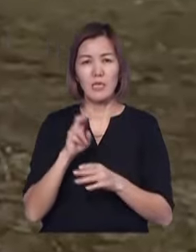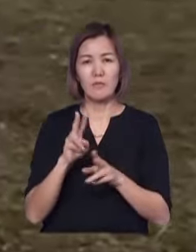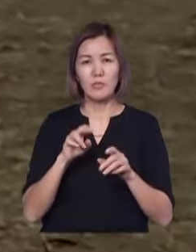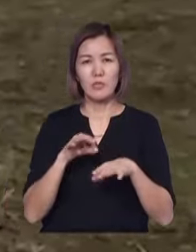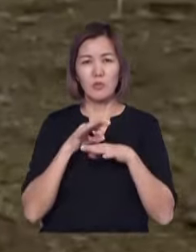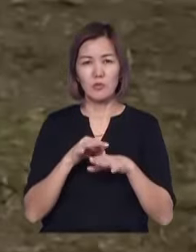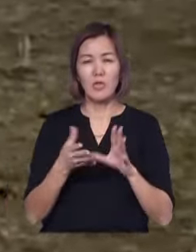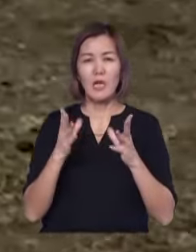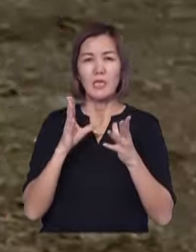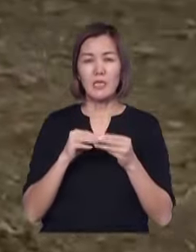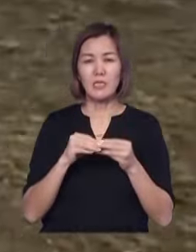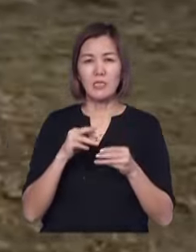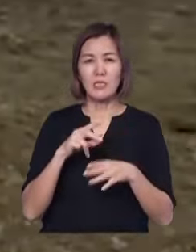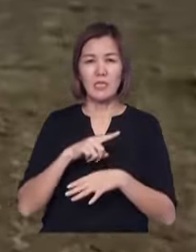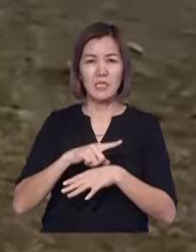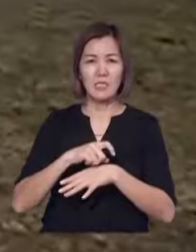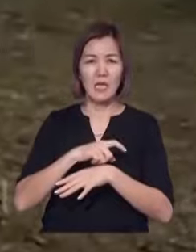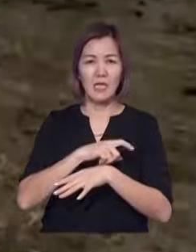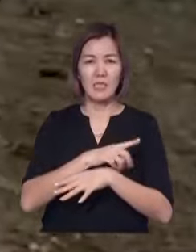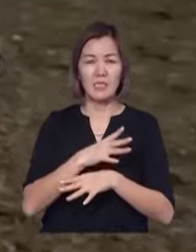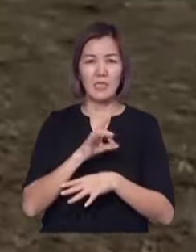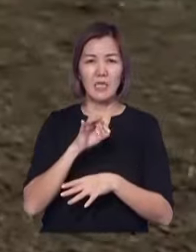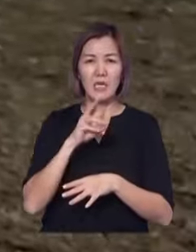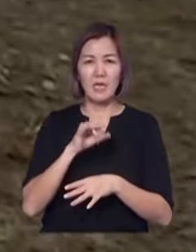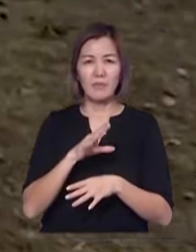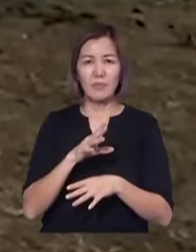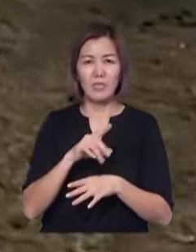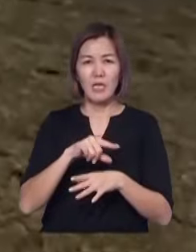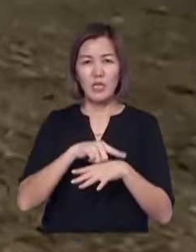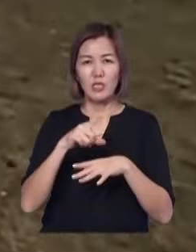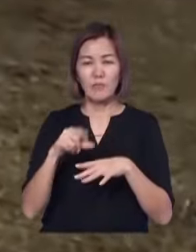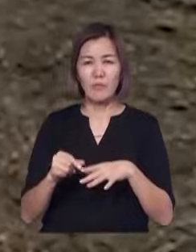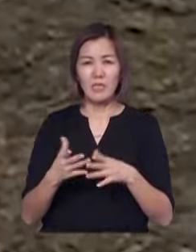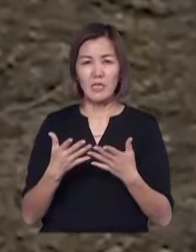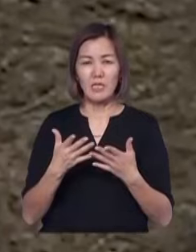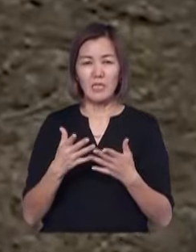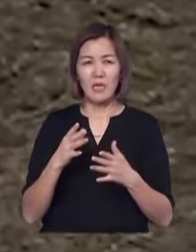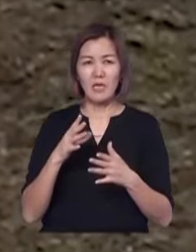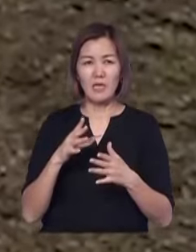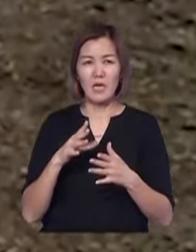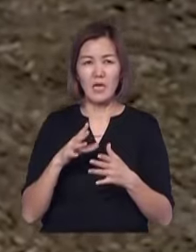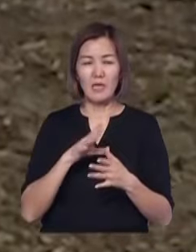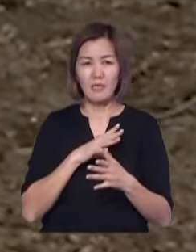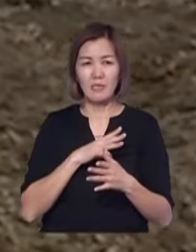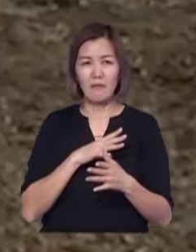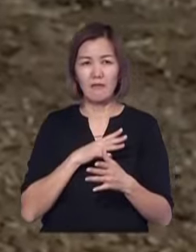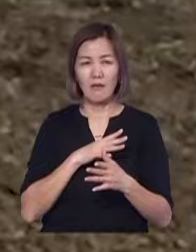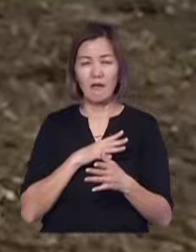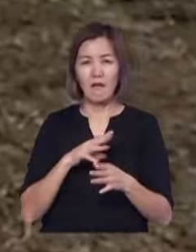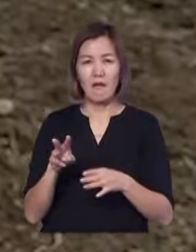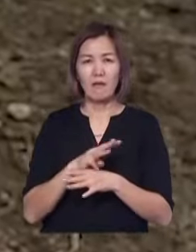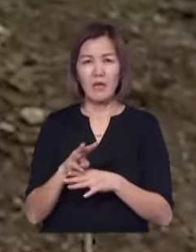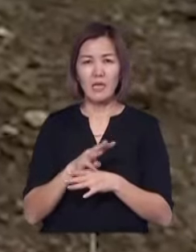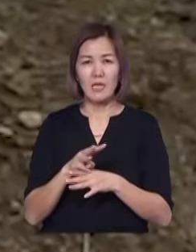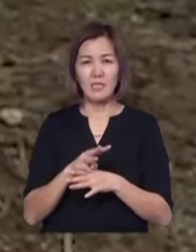келіп зерттеу жүргізді. Нәтижесінде зиянкестердің рапс жапырақ жемірі екені анықталды. Карантиндік шара